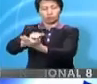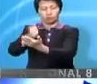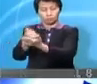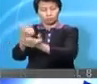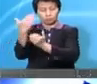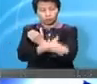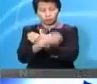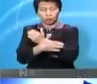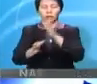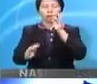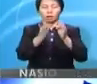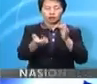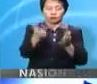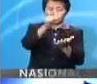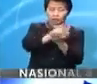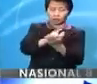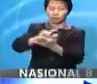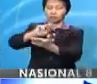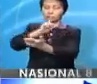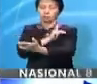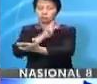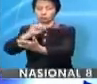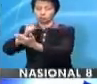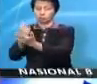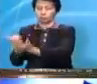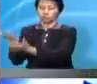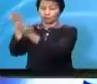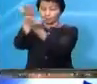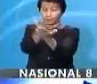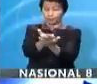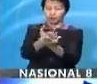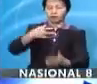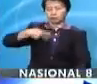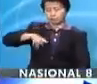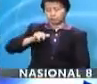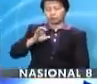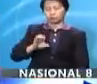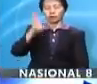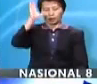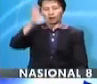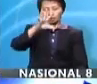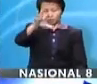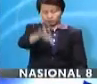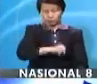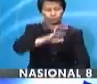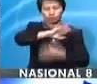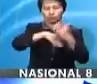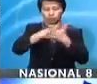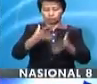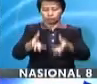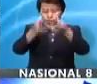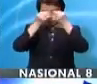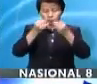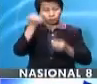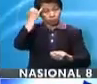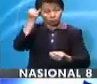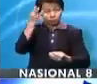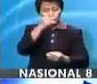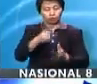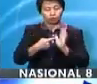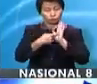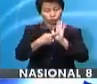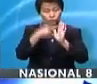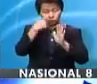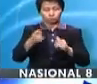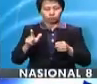Namun jika laporan Ketua Audit Negara dibentang kepada PAC, jawatankuasa tersebut akan mengambil segala maklumat, pandangan serta show